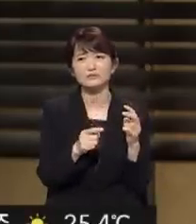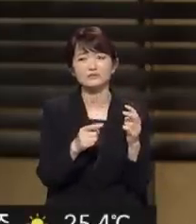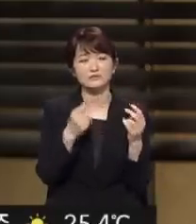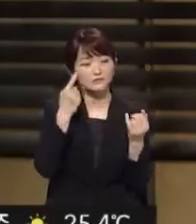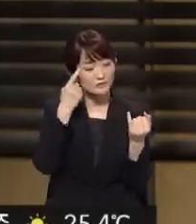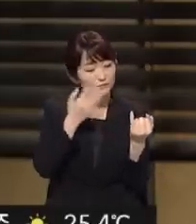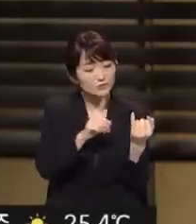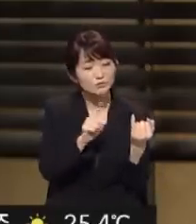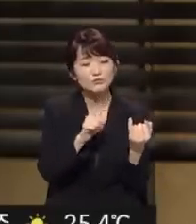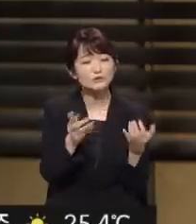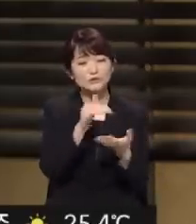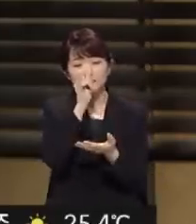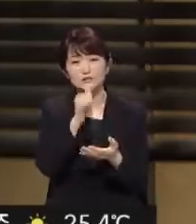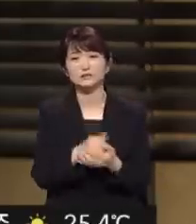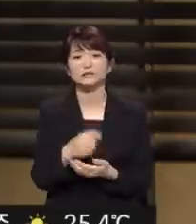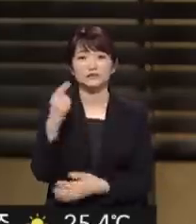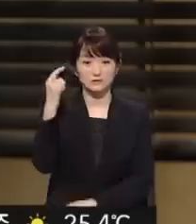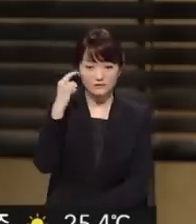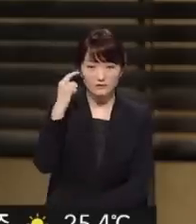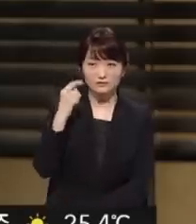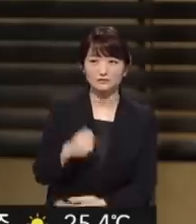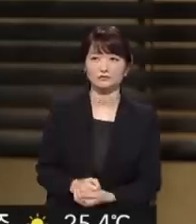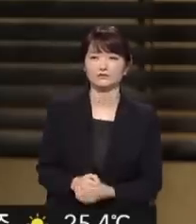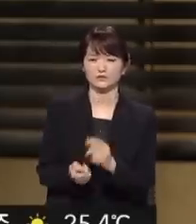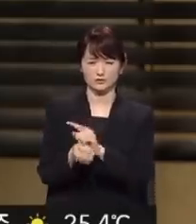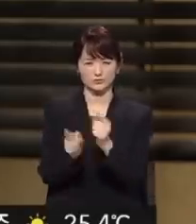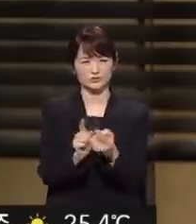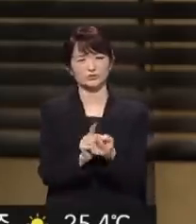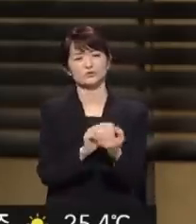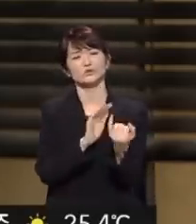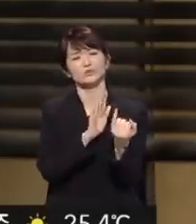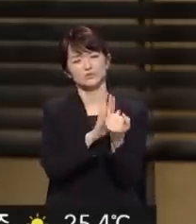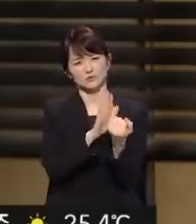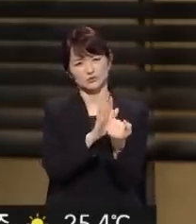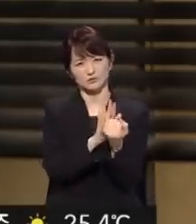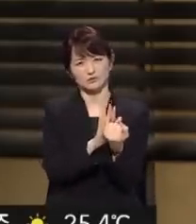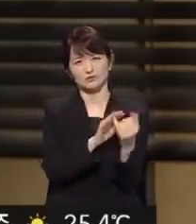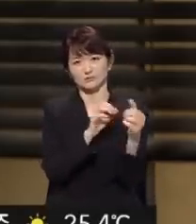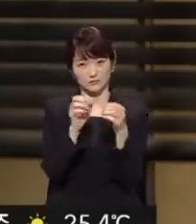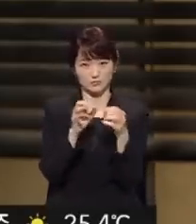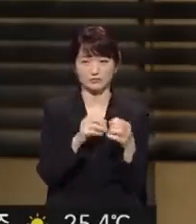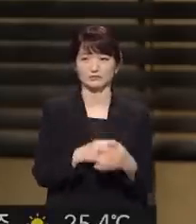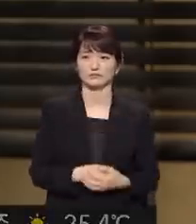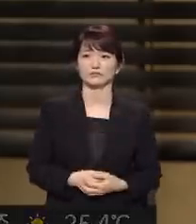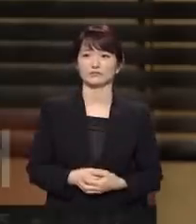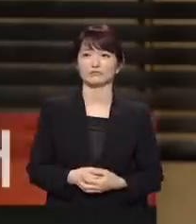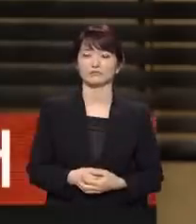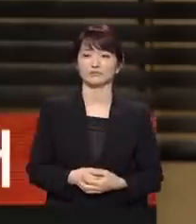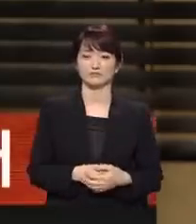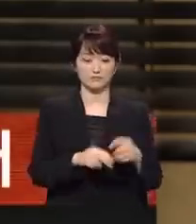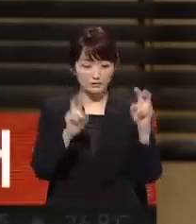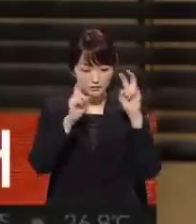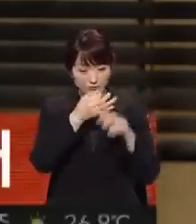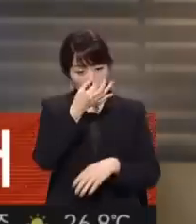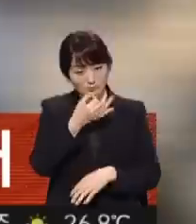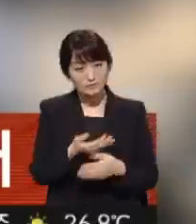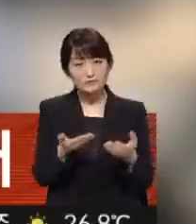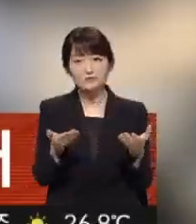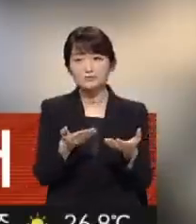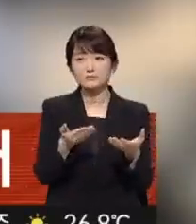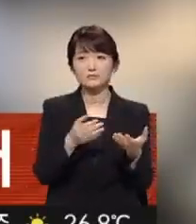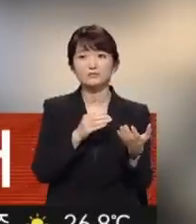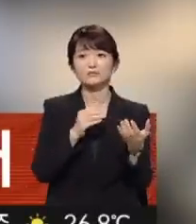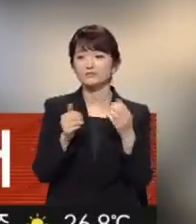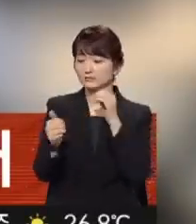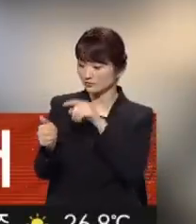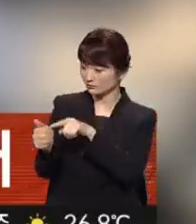있었는데 그러면 들어주고 맞장구 쳐주고 이게 지금 남편하고 아내의 대화잖아요. 회사에서 어떤 힘든 일이 있었다 이런 얘기를